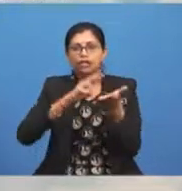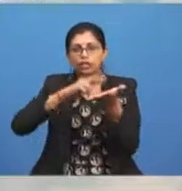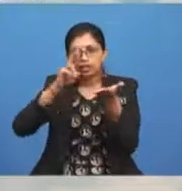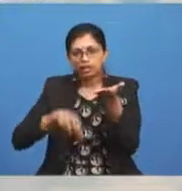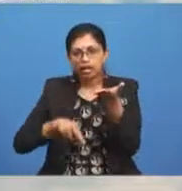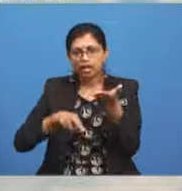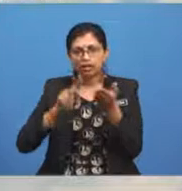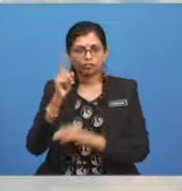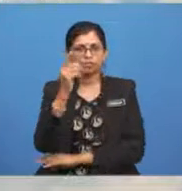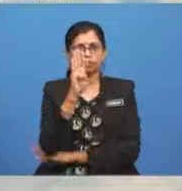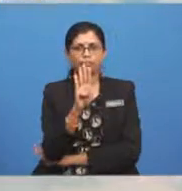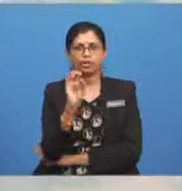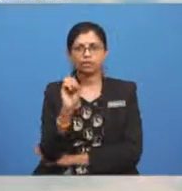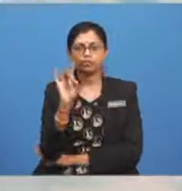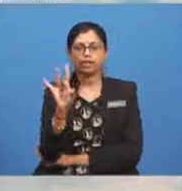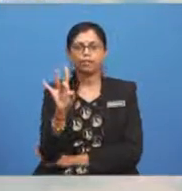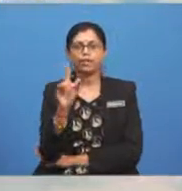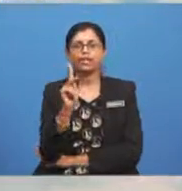hanya pada jarak